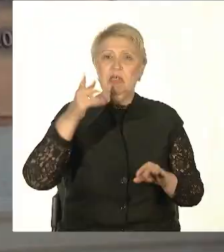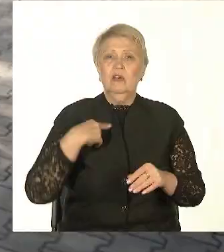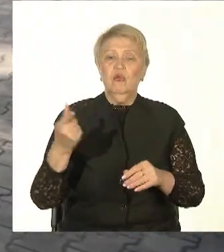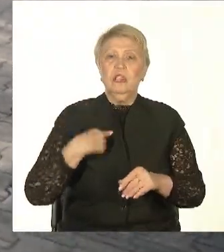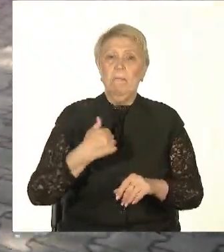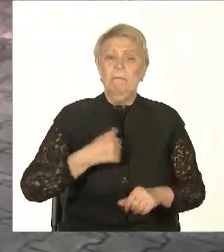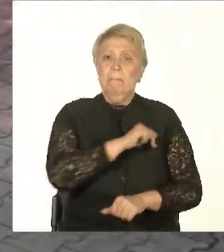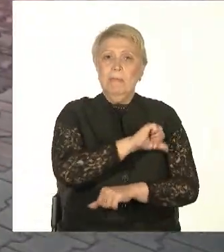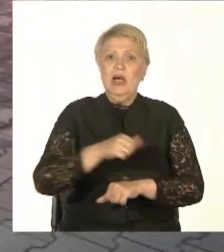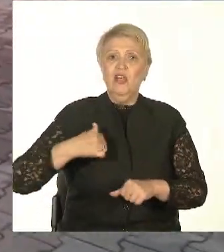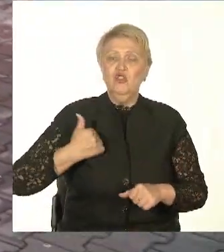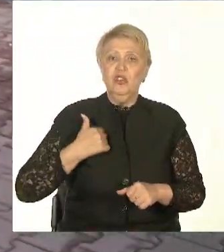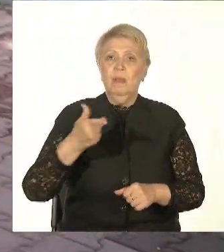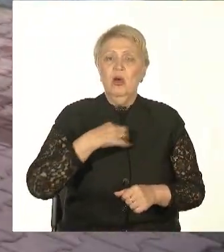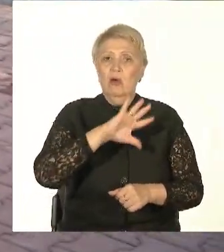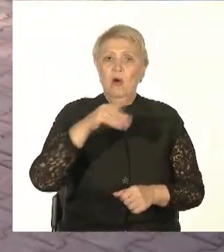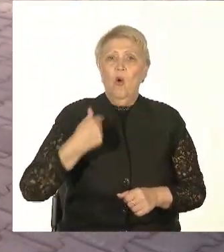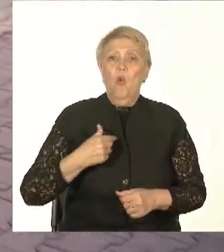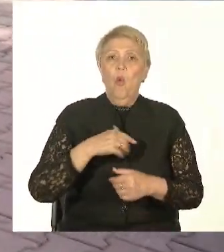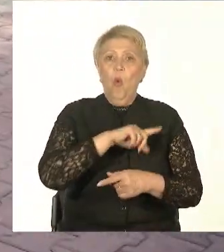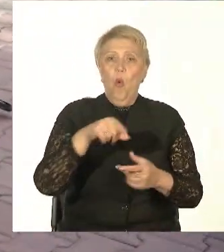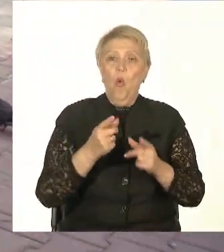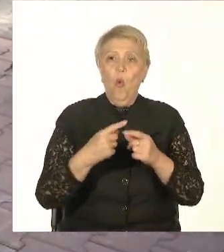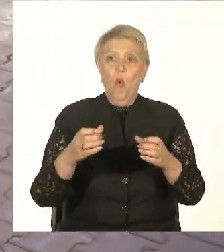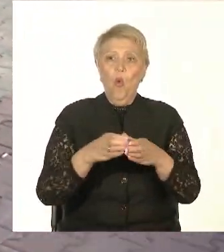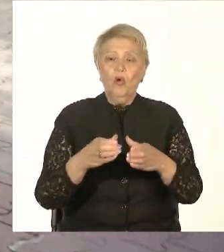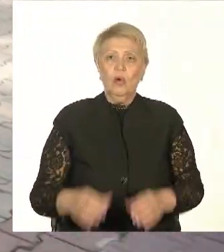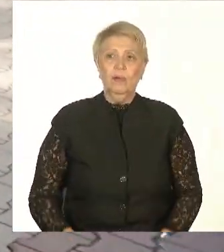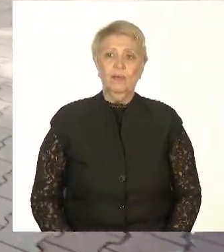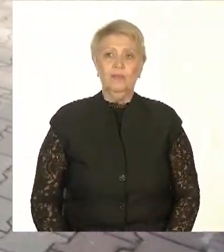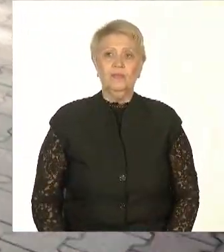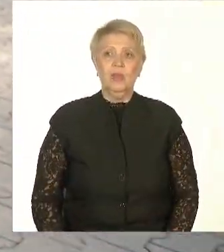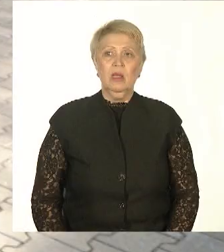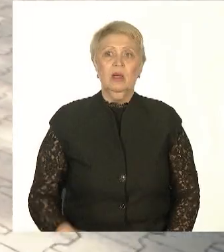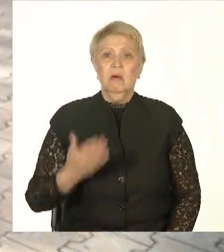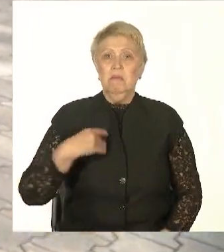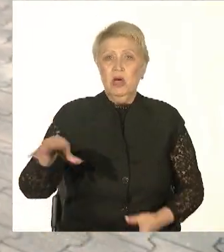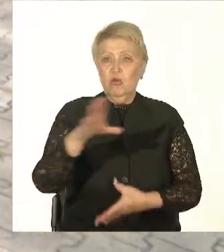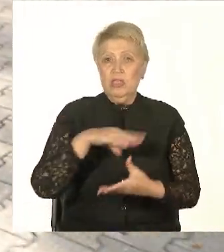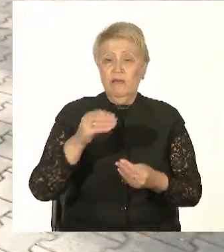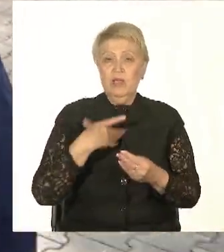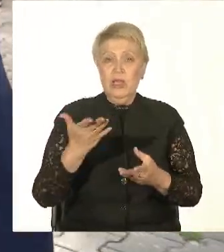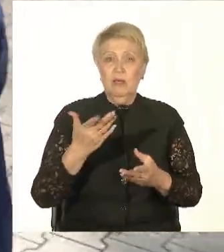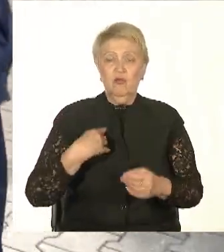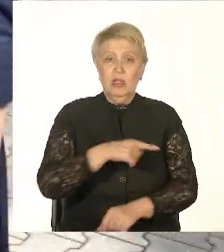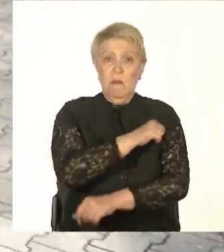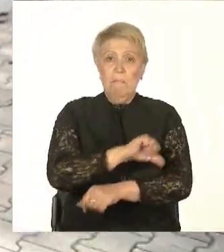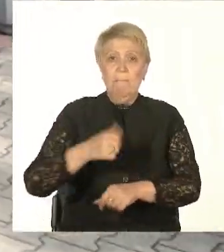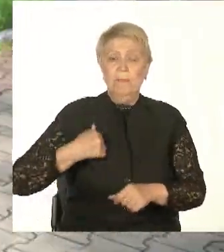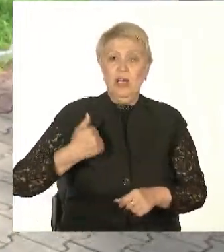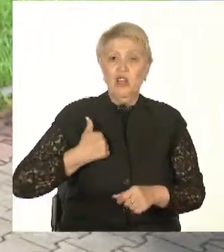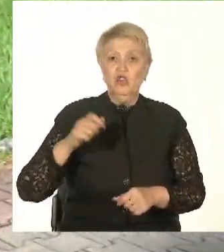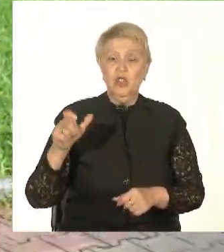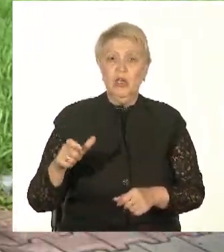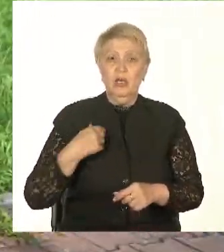справа... С этой стороны, понимаете, ну, мы же пограничники, нам невозможно было опустить такую тему, как именные